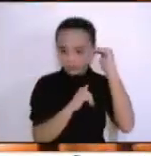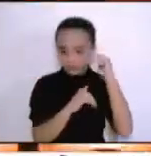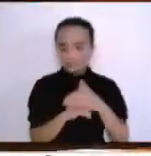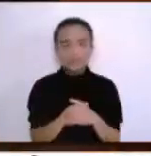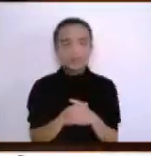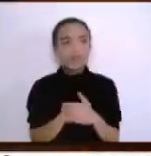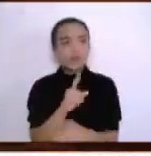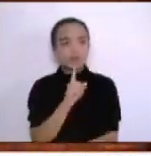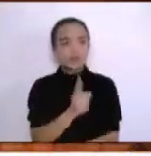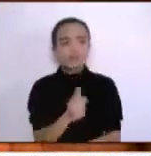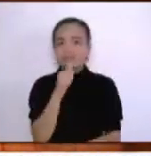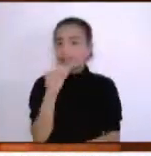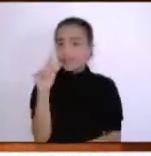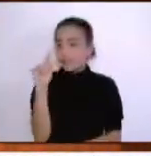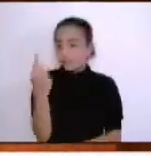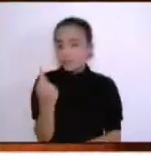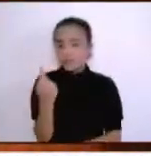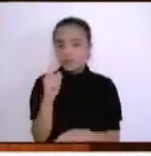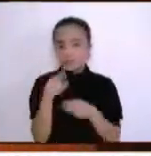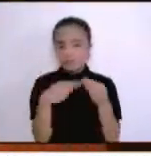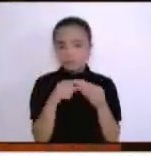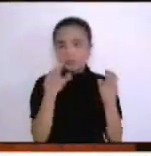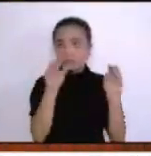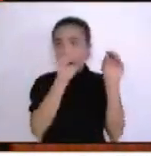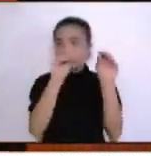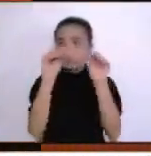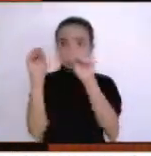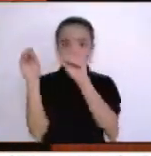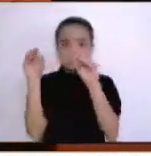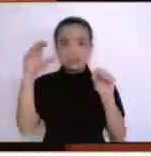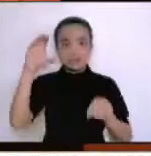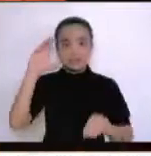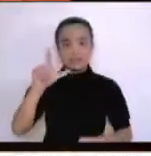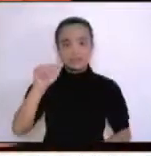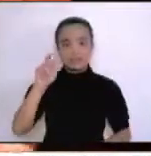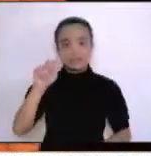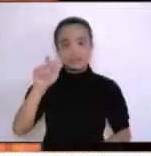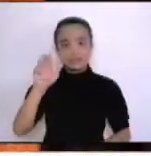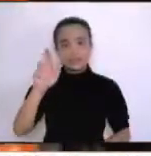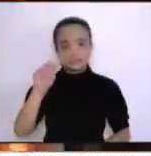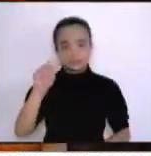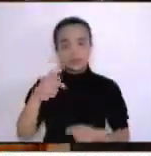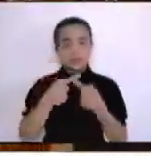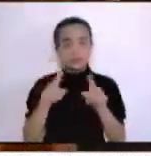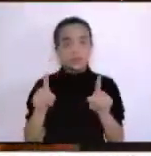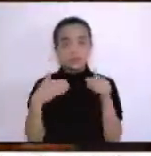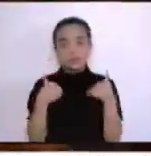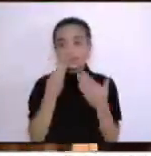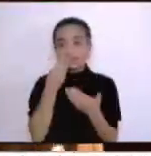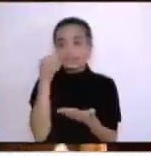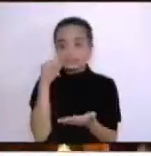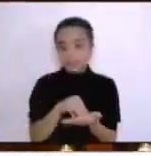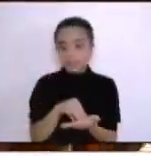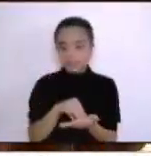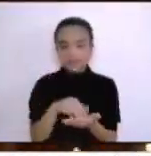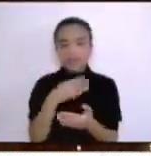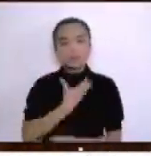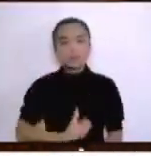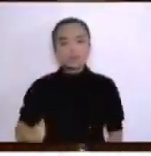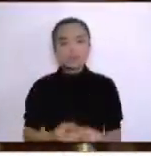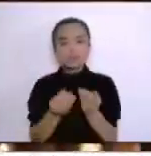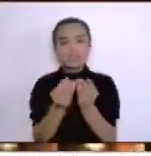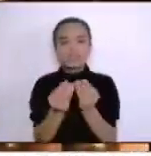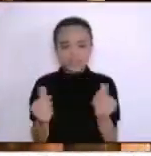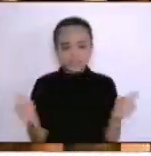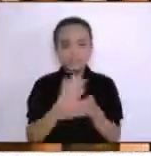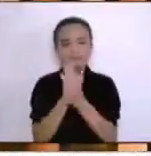It's not just about moving lanterns. Beyond that is a message of wishing, of healing, and then to be better.